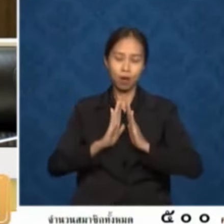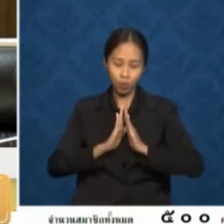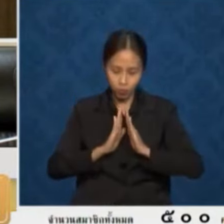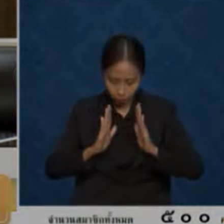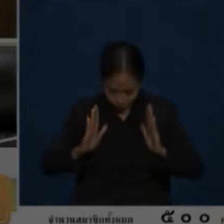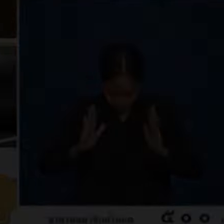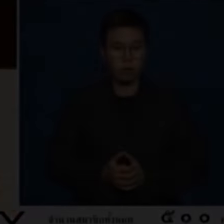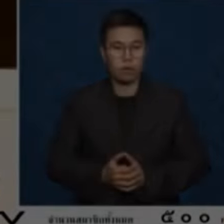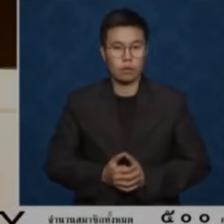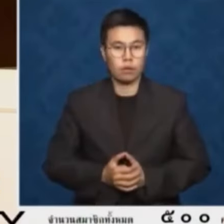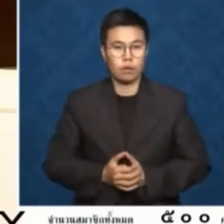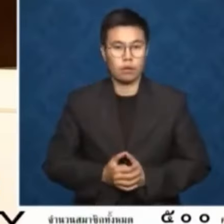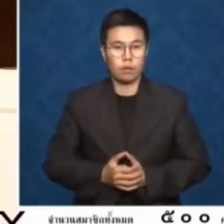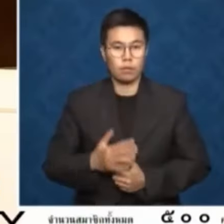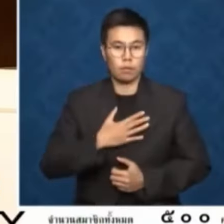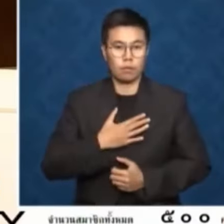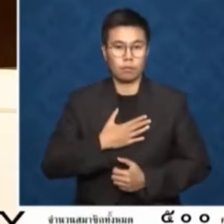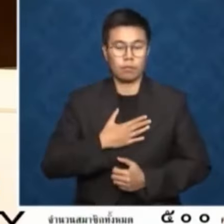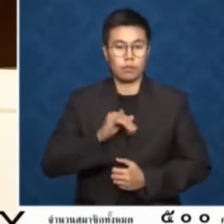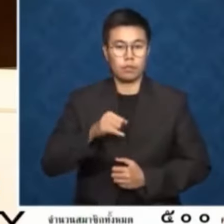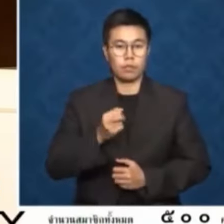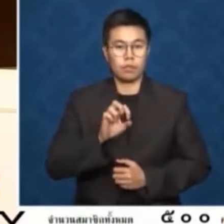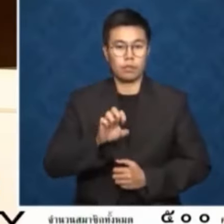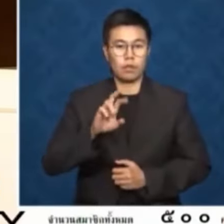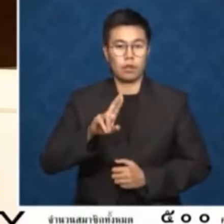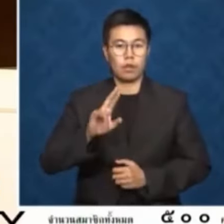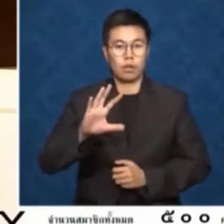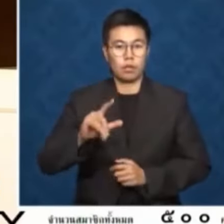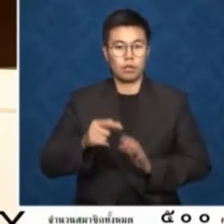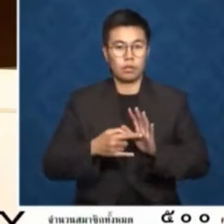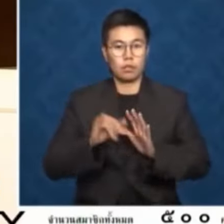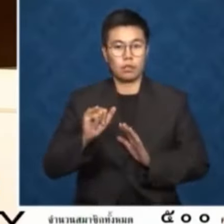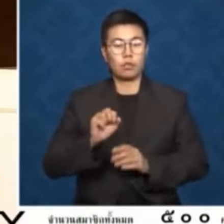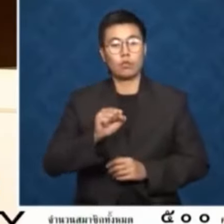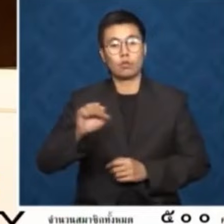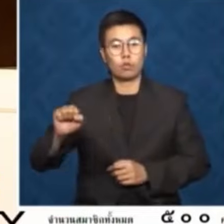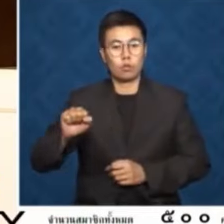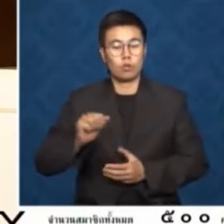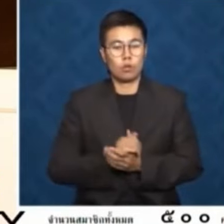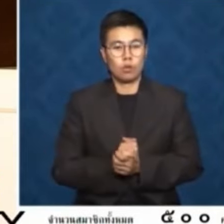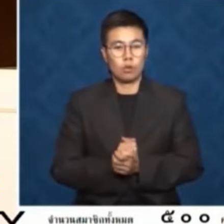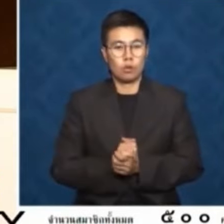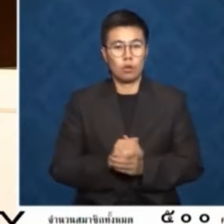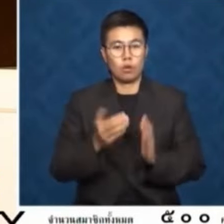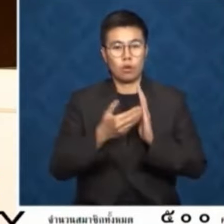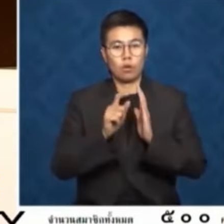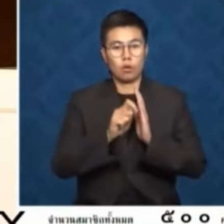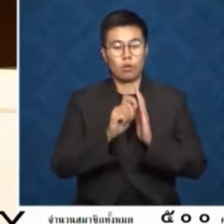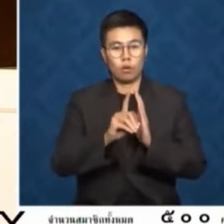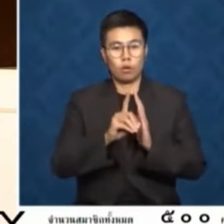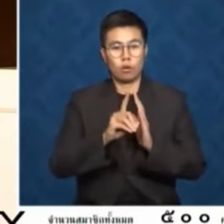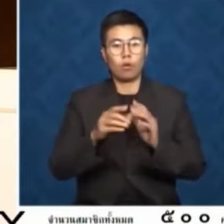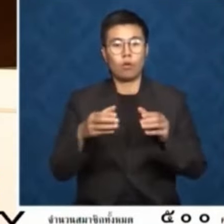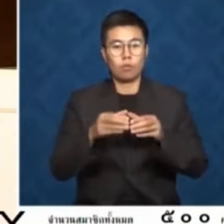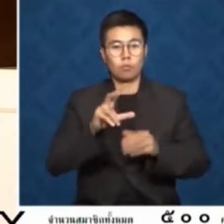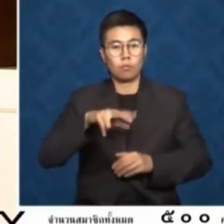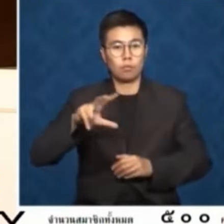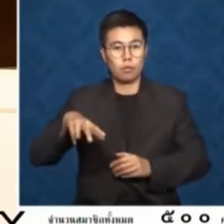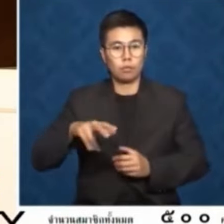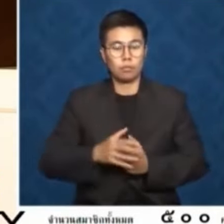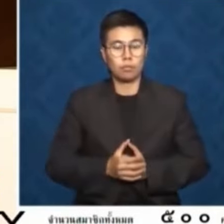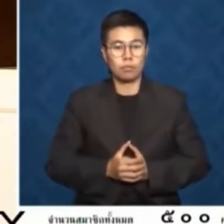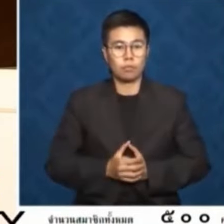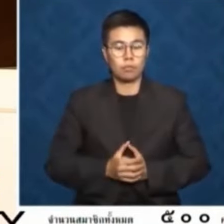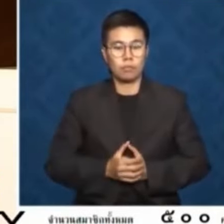ครับ กับผมนายธีรชัยแสนแก้วสมาชิกสภาผู้แทนราษฎรจังหวัดอุดรธานีพรรคเพื่อไทย